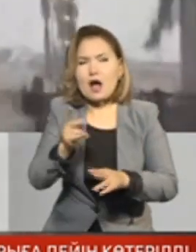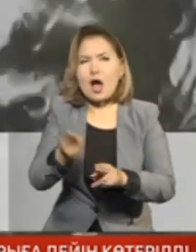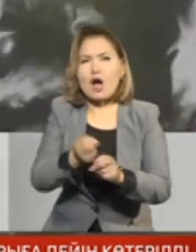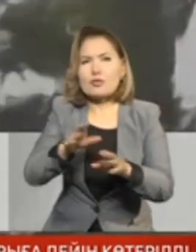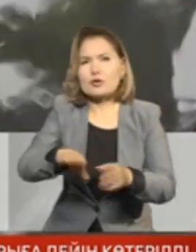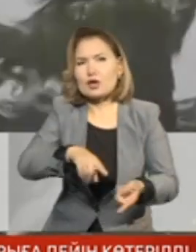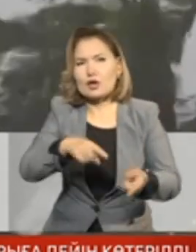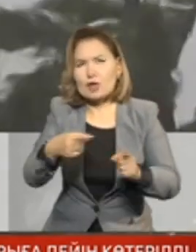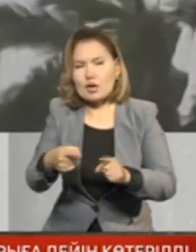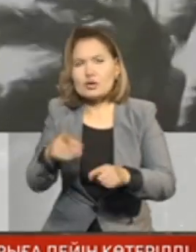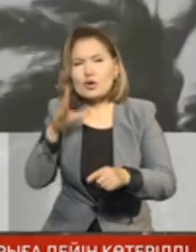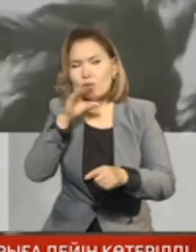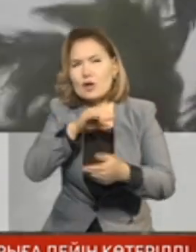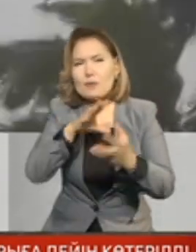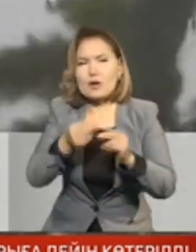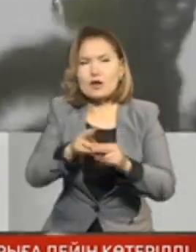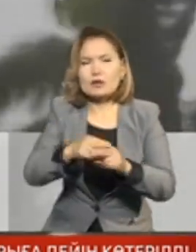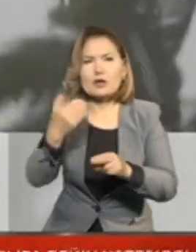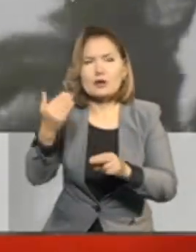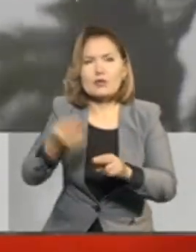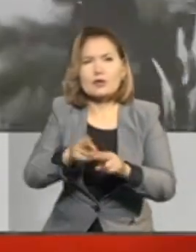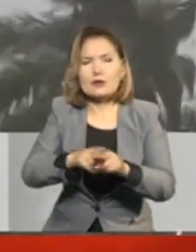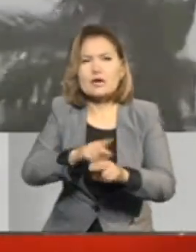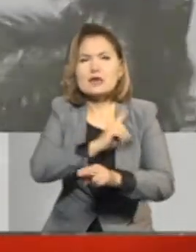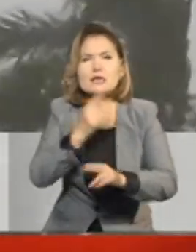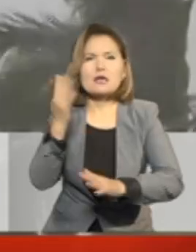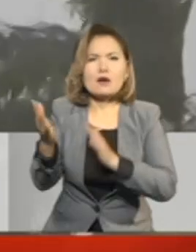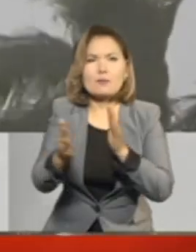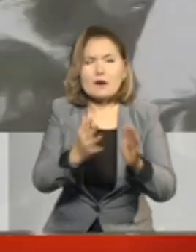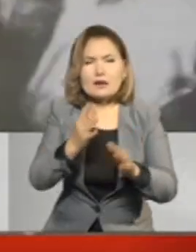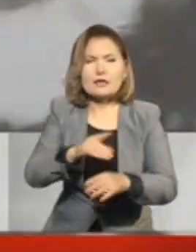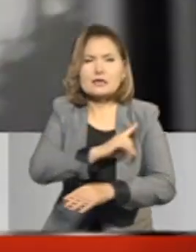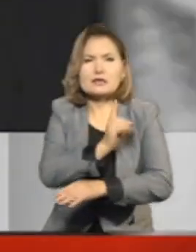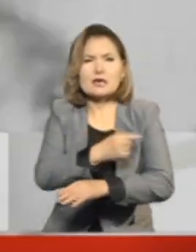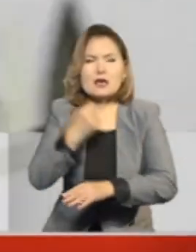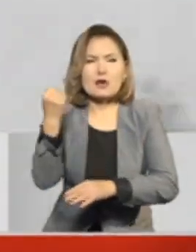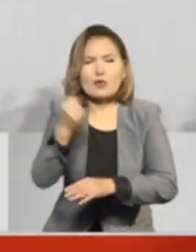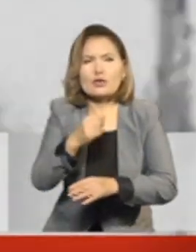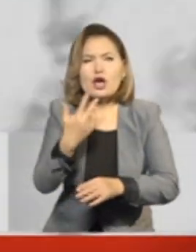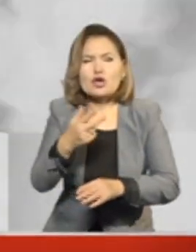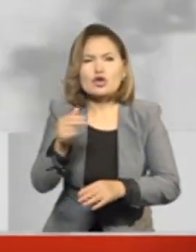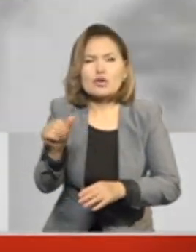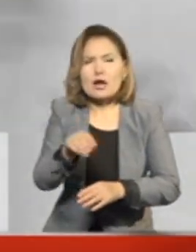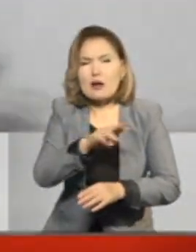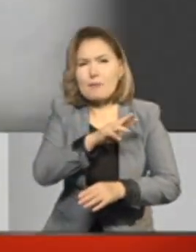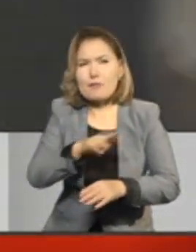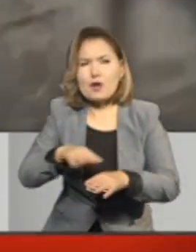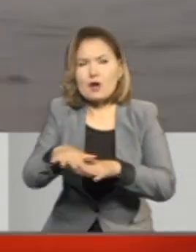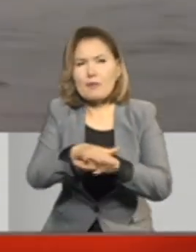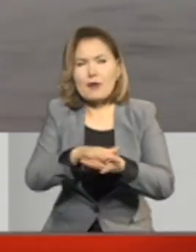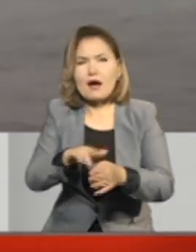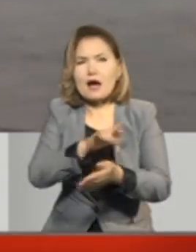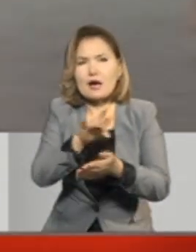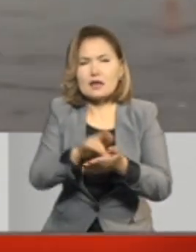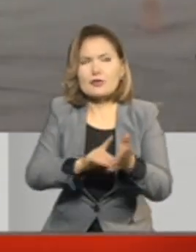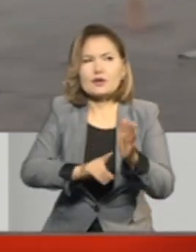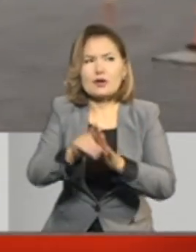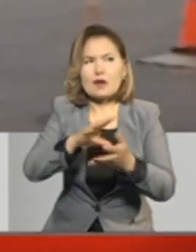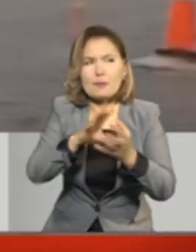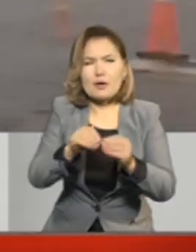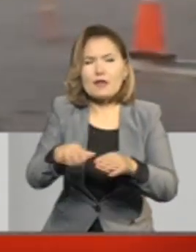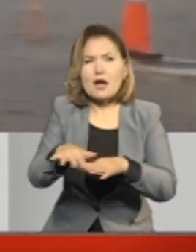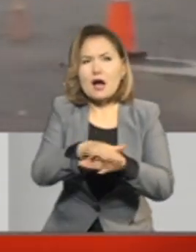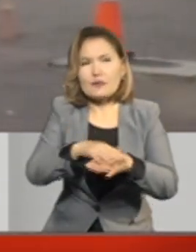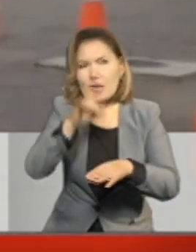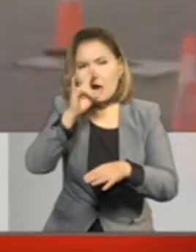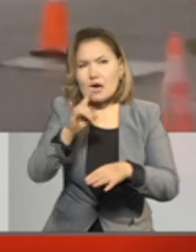көшіп үлгерген. Ал қуаты 3-ші санатқа теңелген дауылдың негізгі соққысы 3,5 миллион тұрғыны бар Тампа қаласына келмек. Бұл шаһарда тұратын